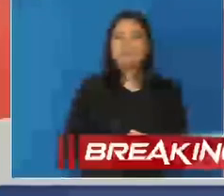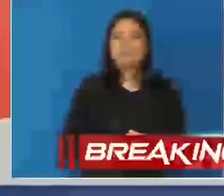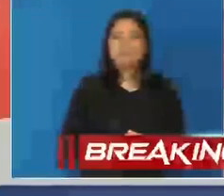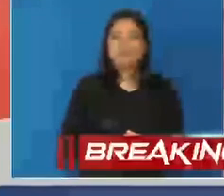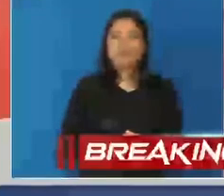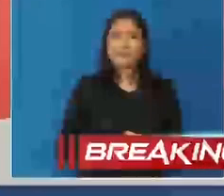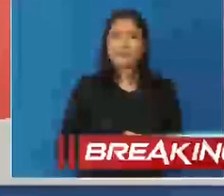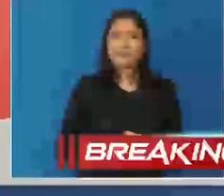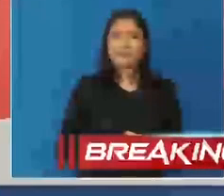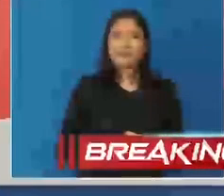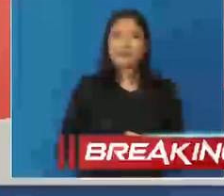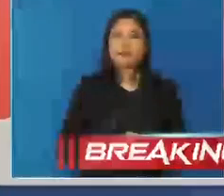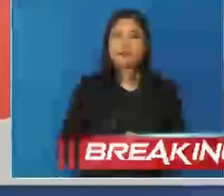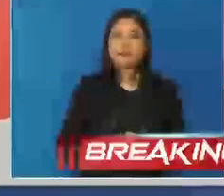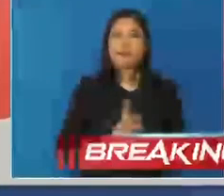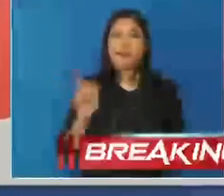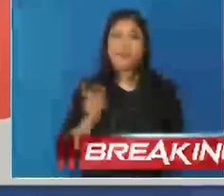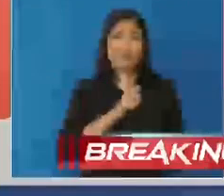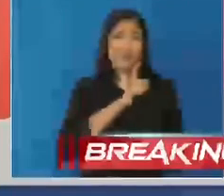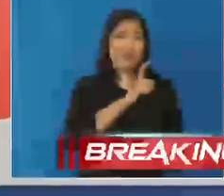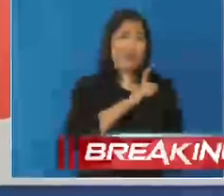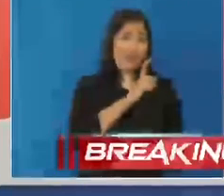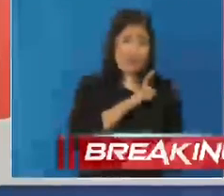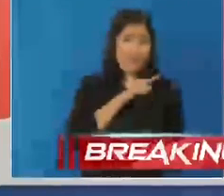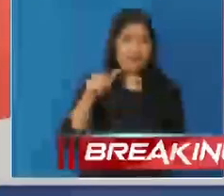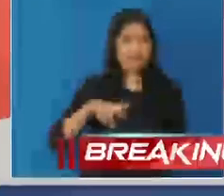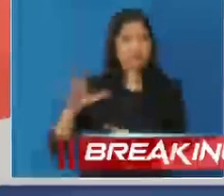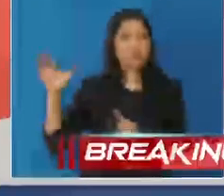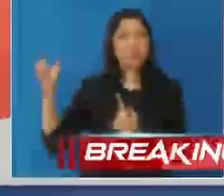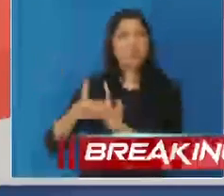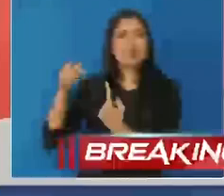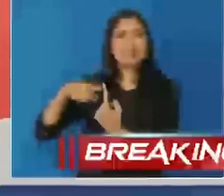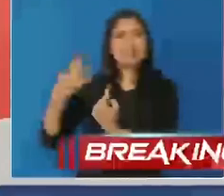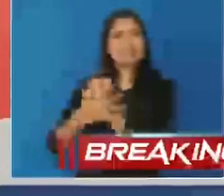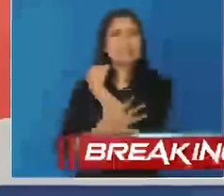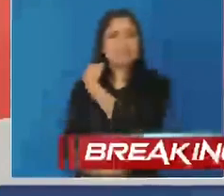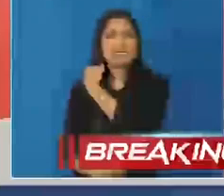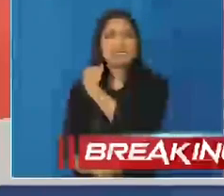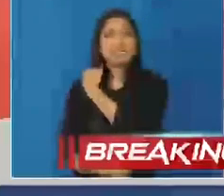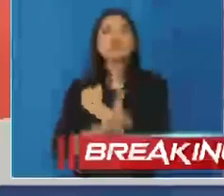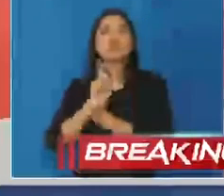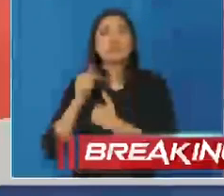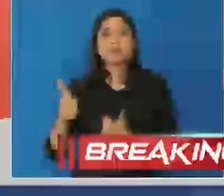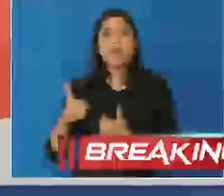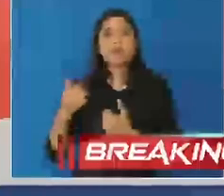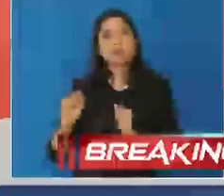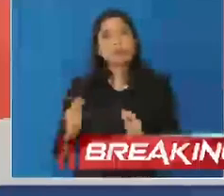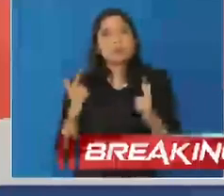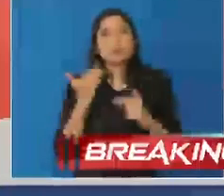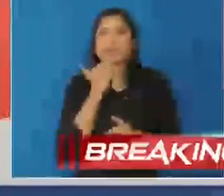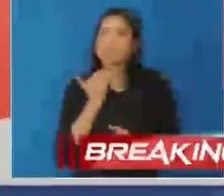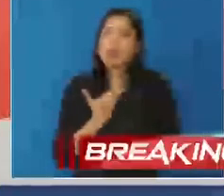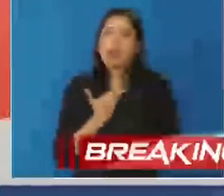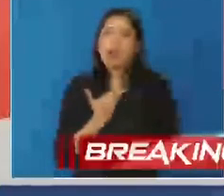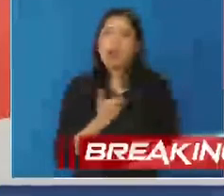kemudian yang kaya melindungi yang miskin agar bisa hidup dengan wajar dan